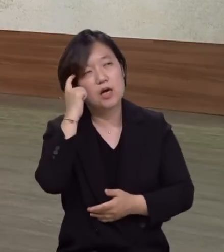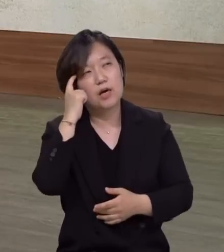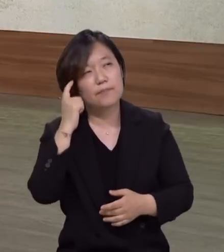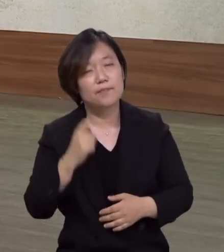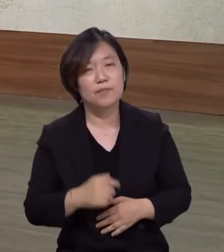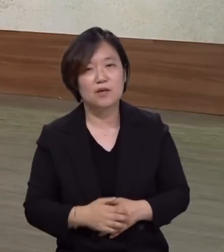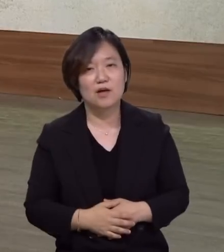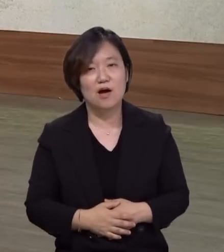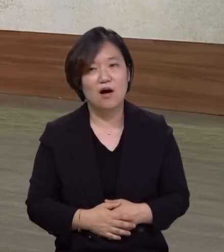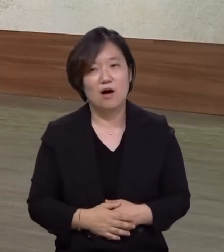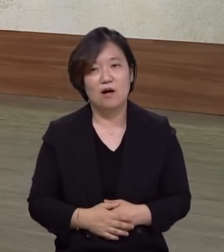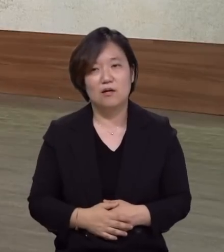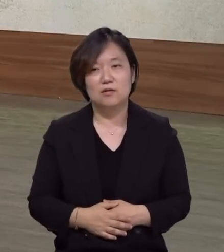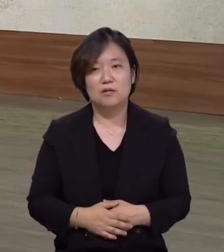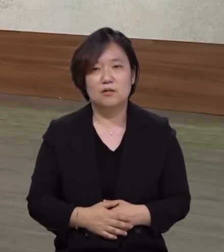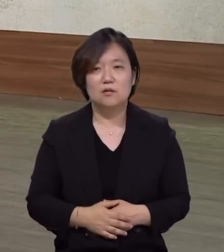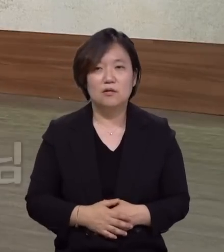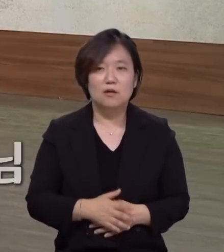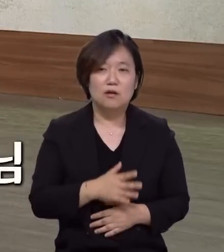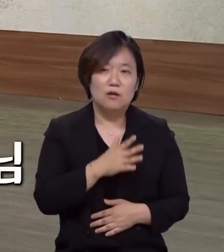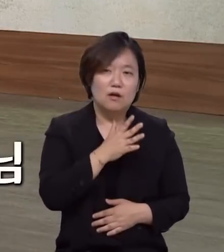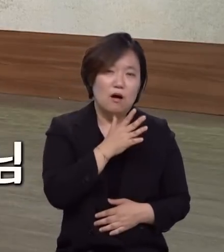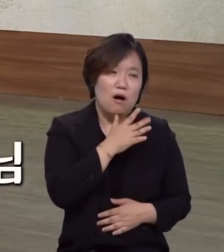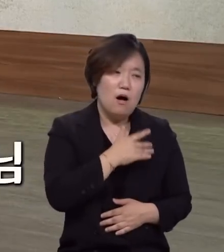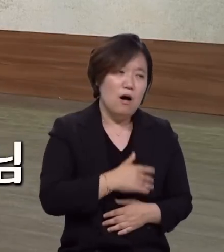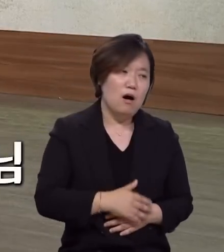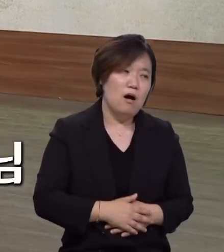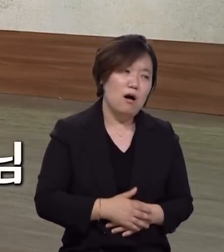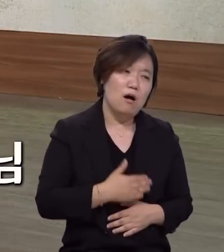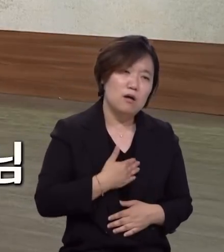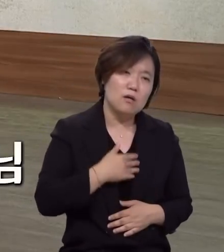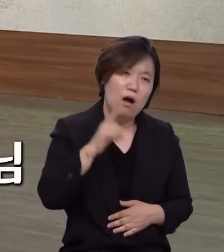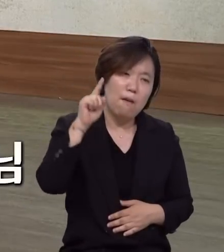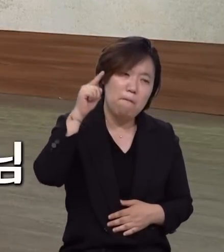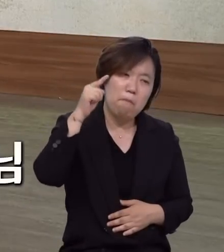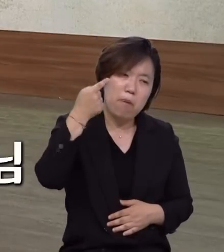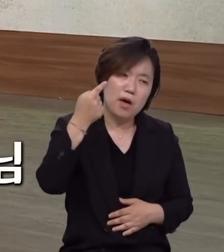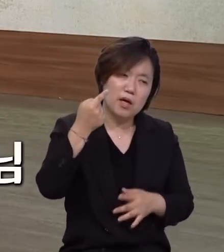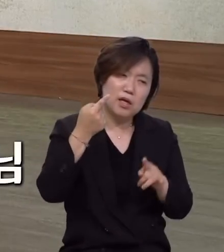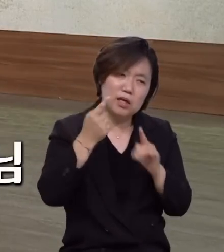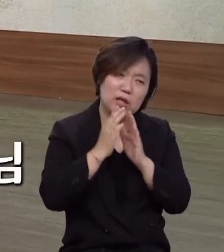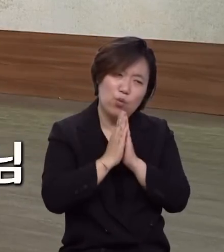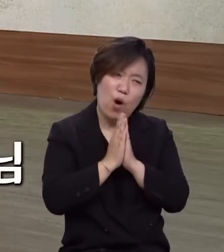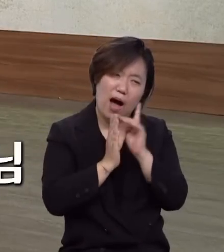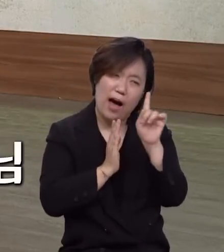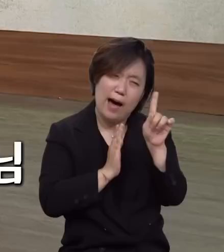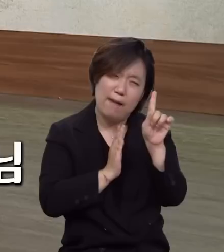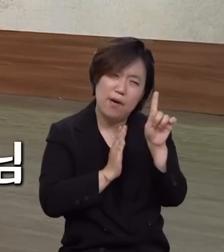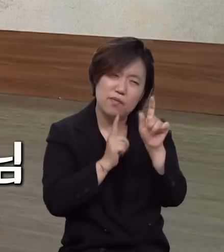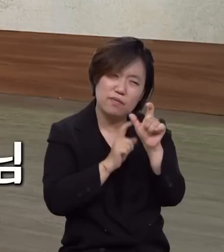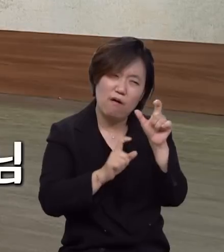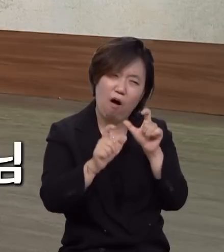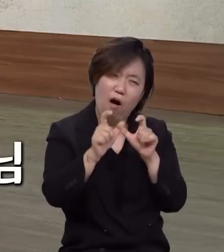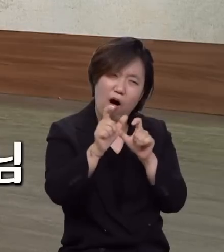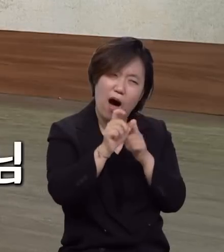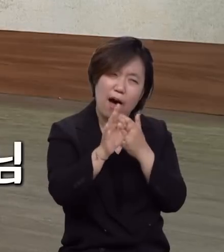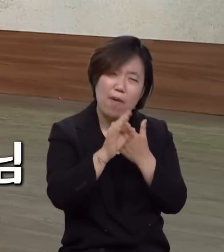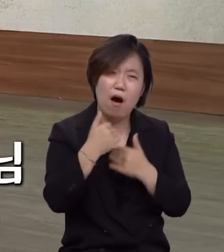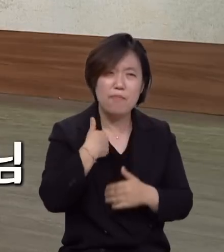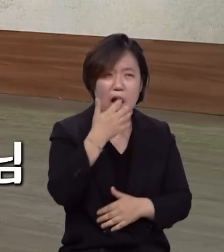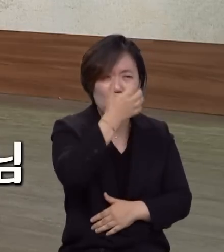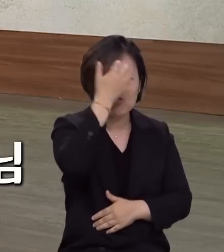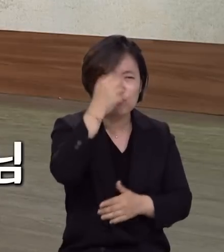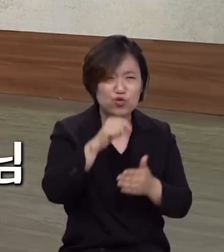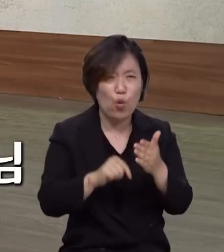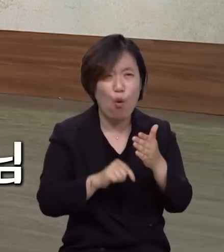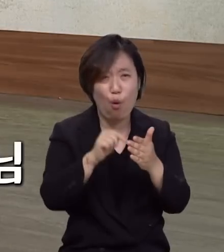동물 스님께서 이제 아 내가 100일 때도 한 번만 더하면 꿈에서 본 그